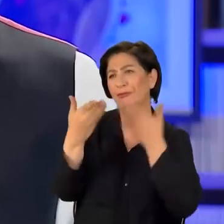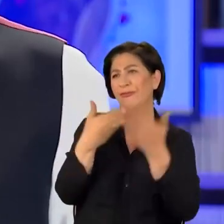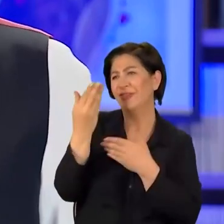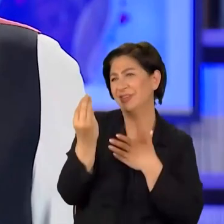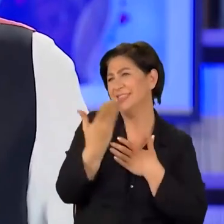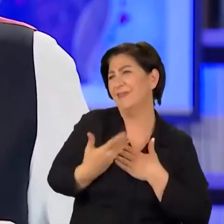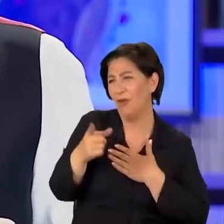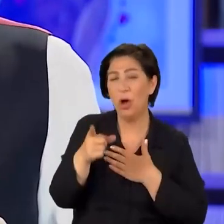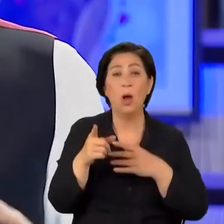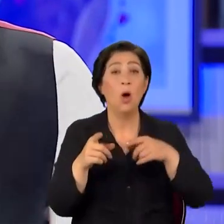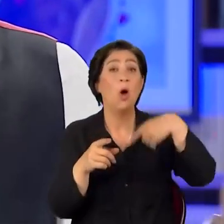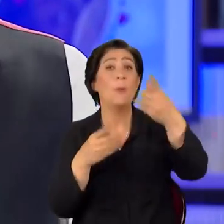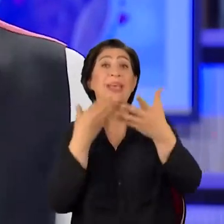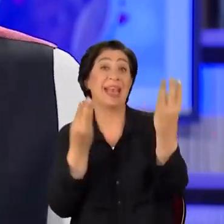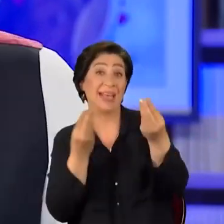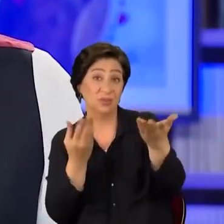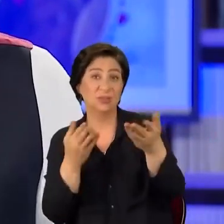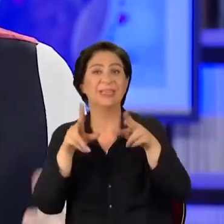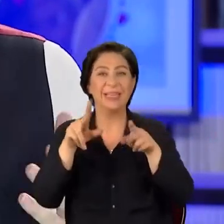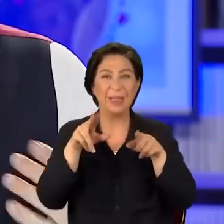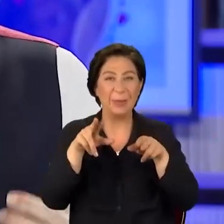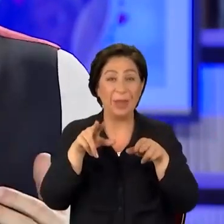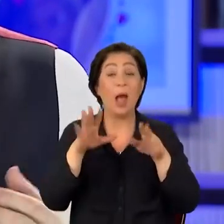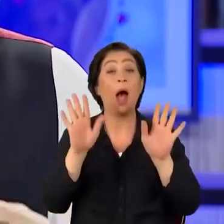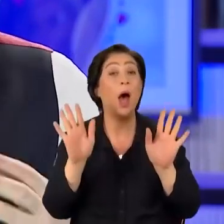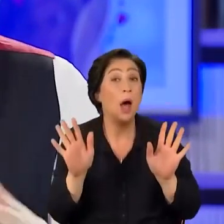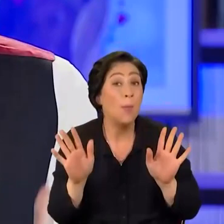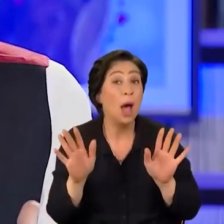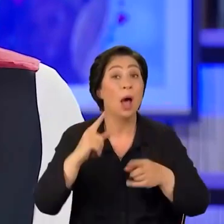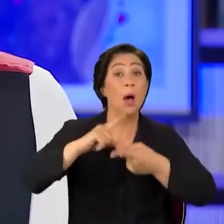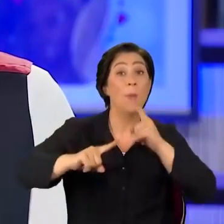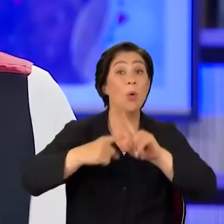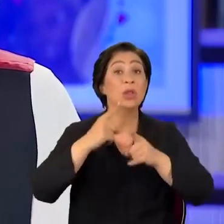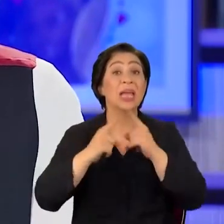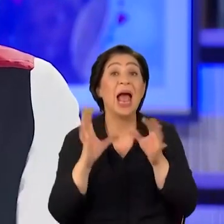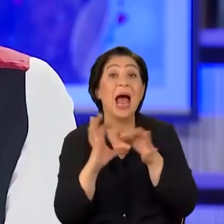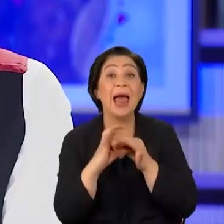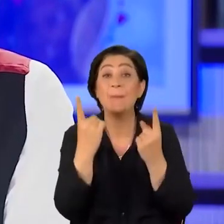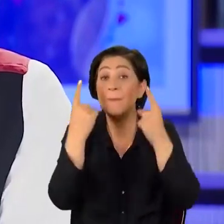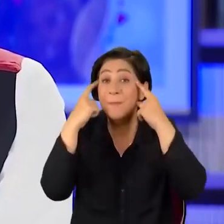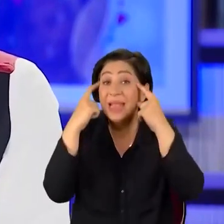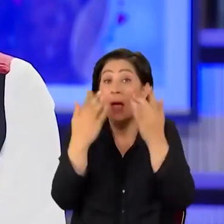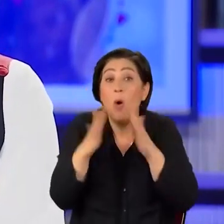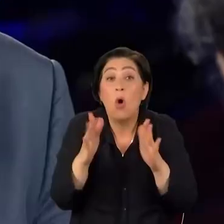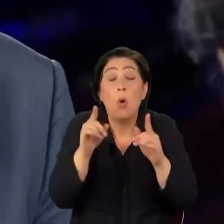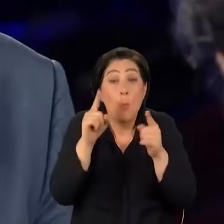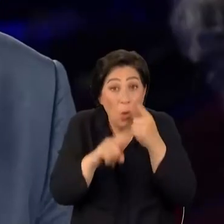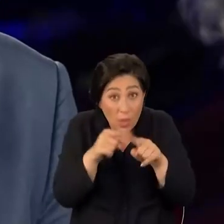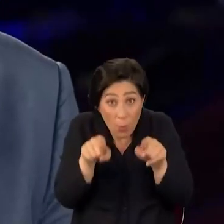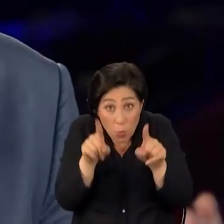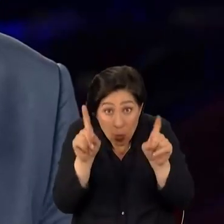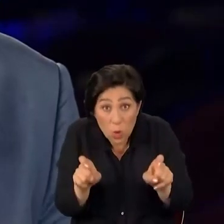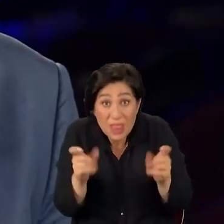anlatırken seviyor, öbürünü genç buluyor bilmem ne filan. Ama ve lakin politikayla ilgili bir bilgisi yok. Politika ne? Politika bu mu